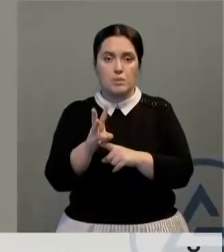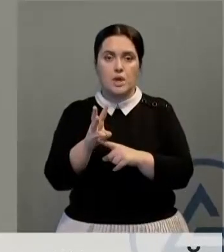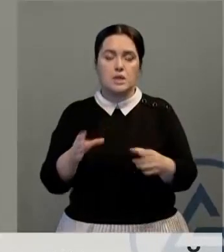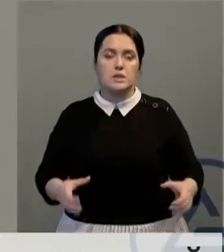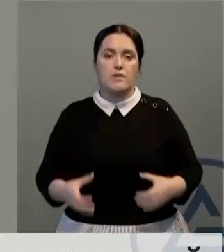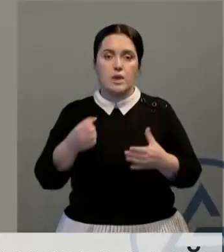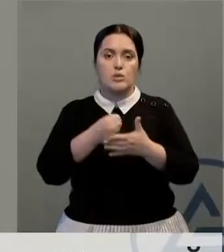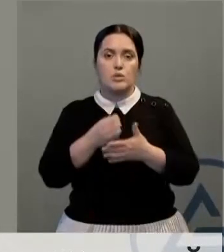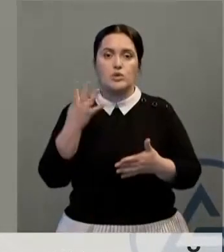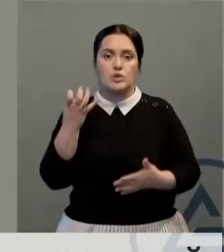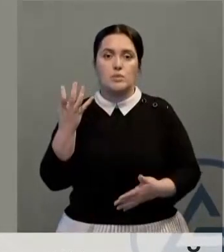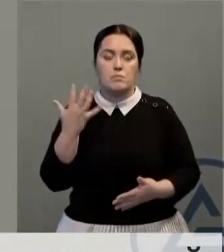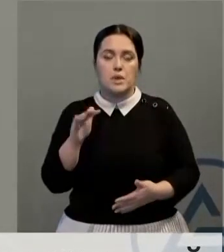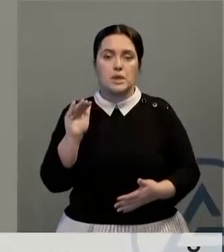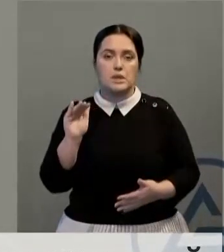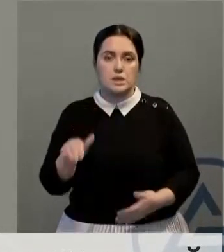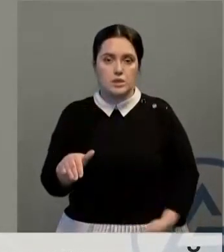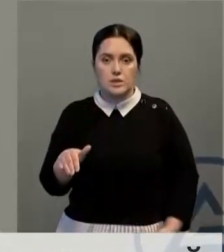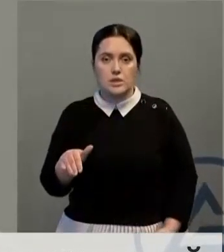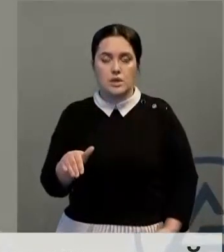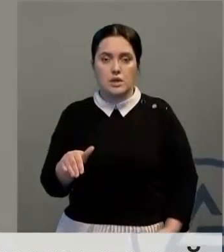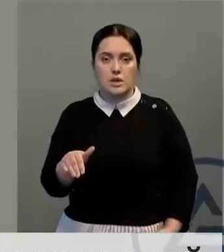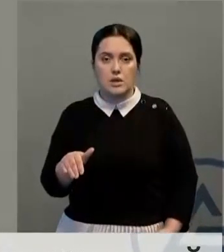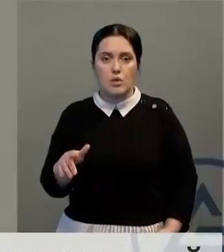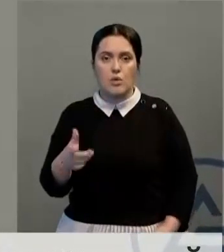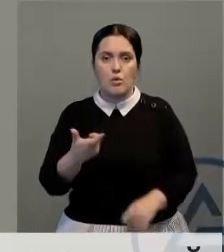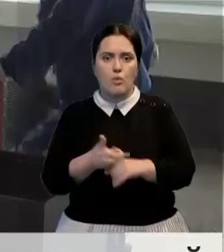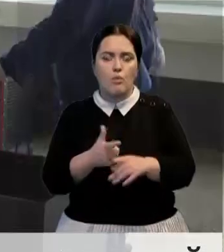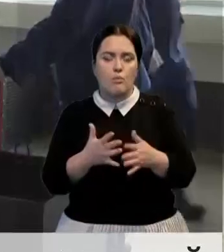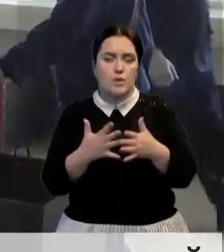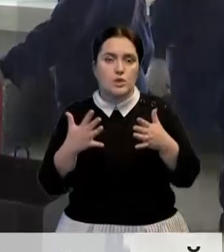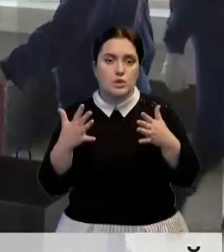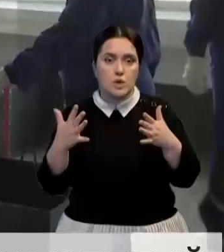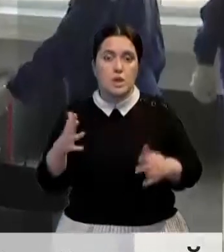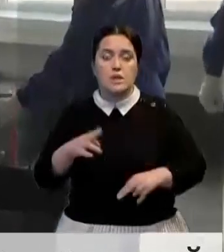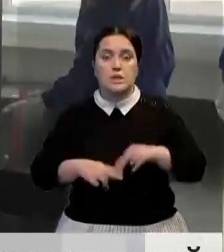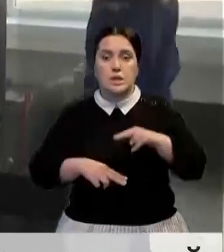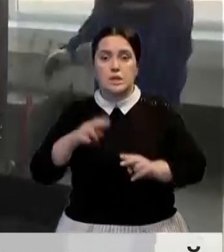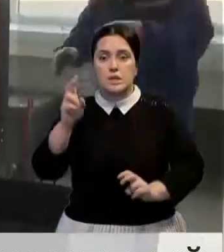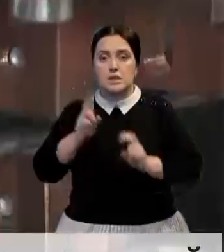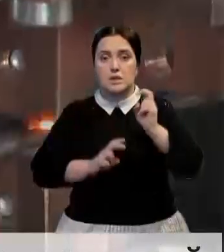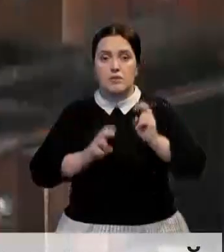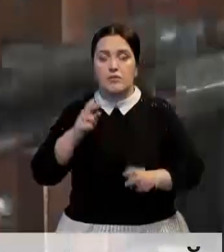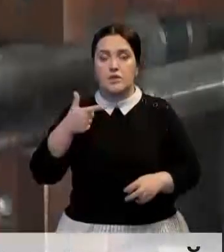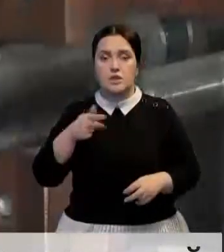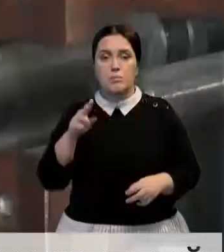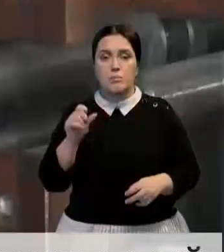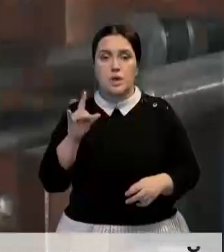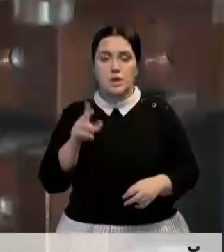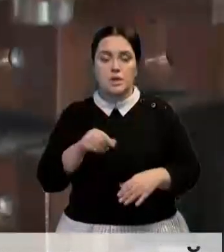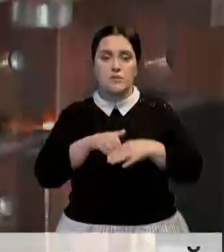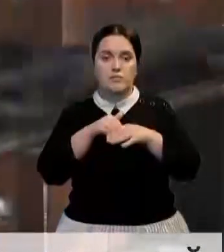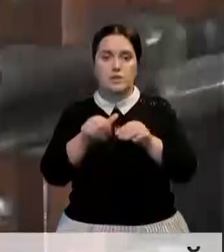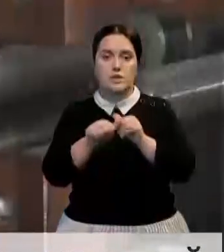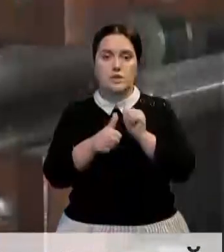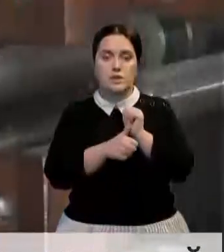до 450 тысяч погонных метров. Вот это очень большой объем. В строительство завода компания G-Park инвестировала